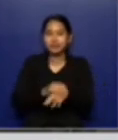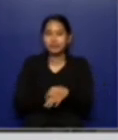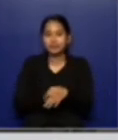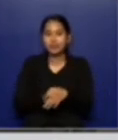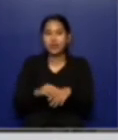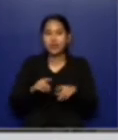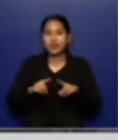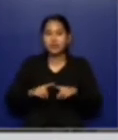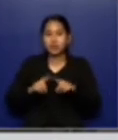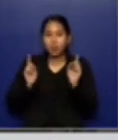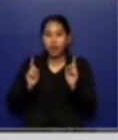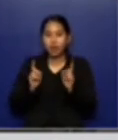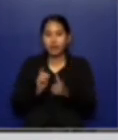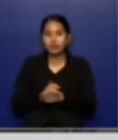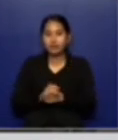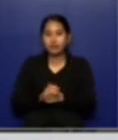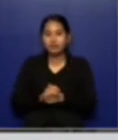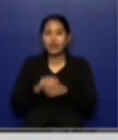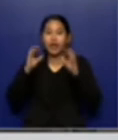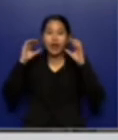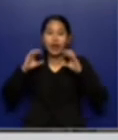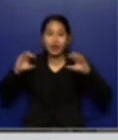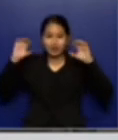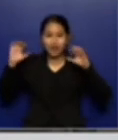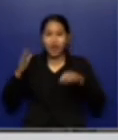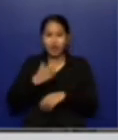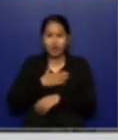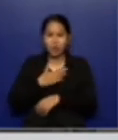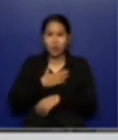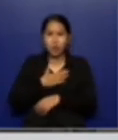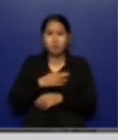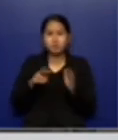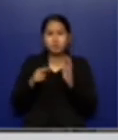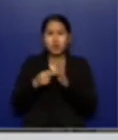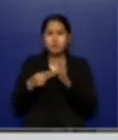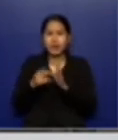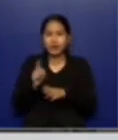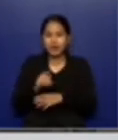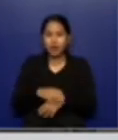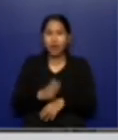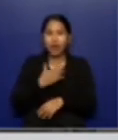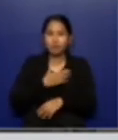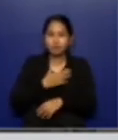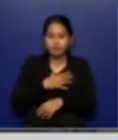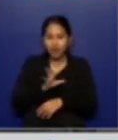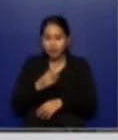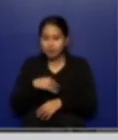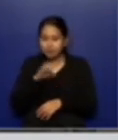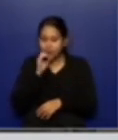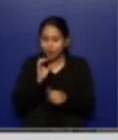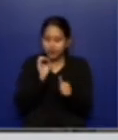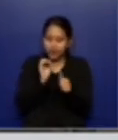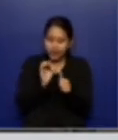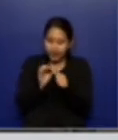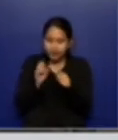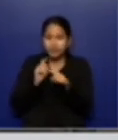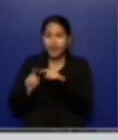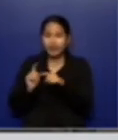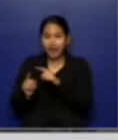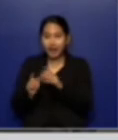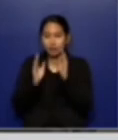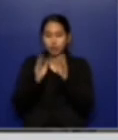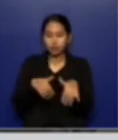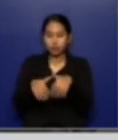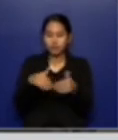แต่ว่าราชการเราเนี่ยเป็นตัวชี้นำให้ชาวบ้านไปทำแล้วจากชาวบ้านที่ซื้อของป